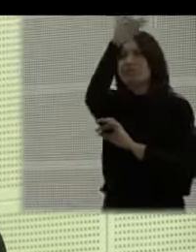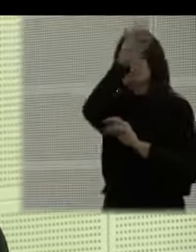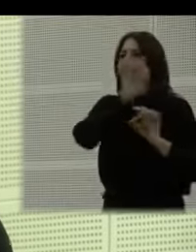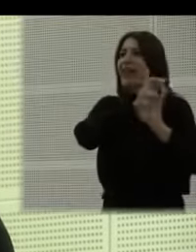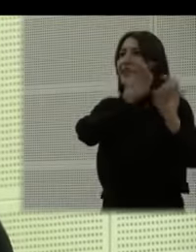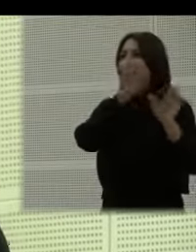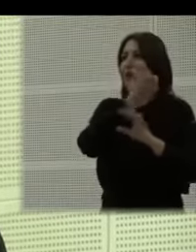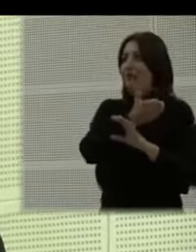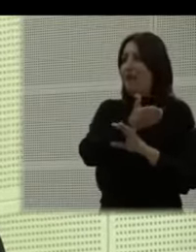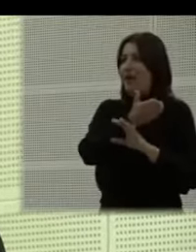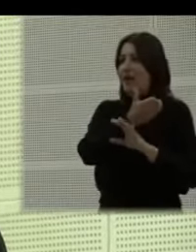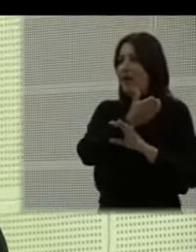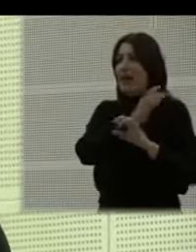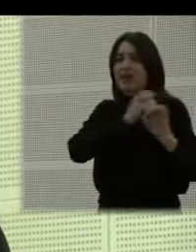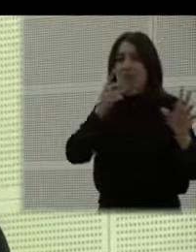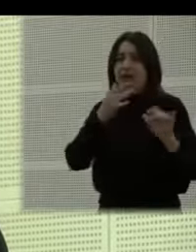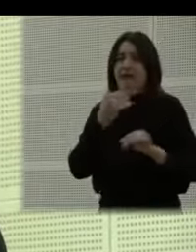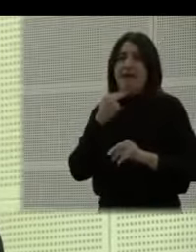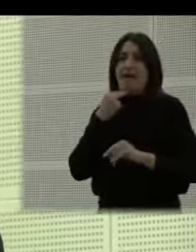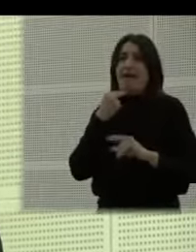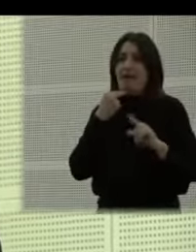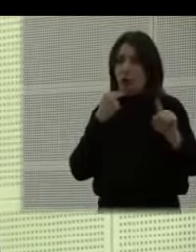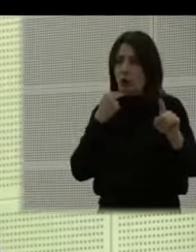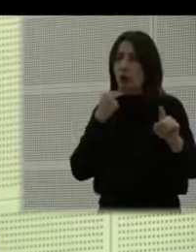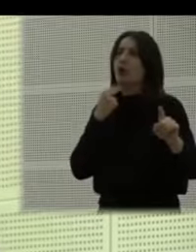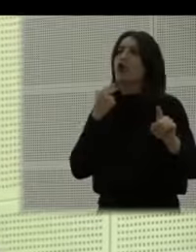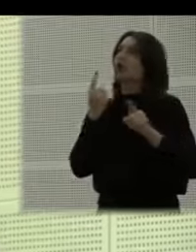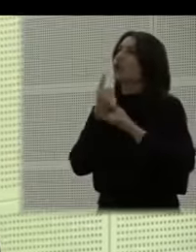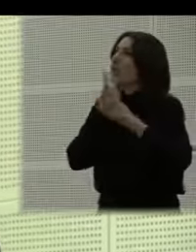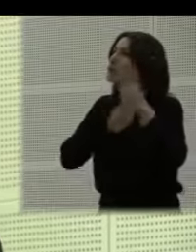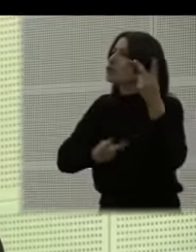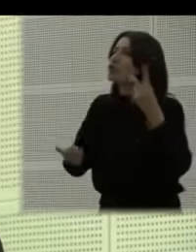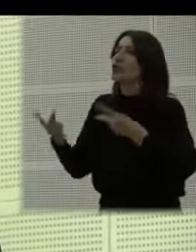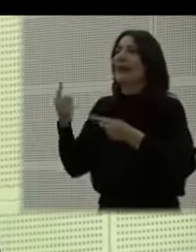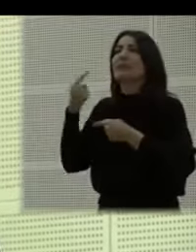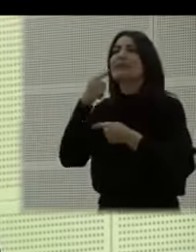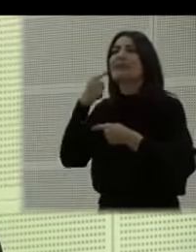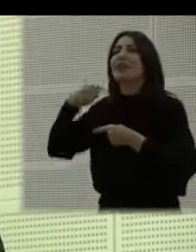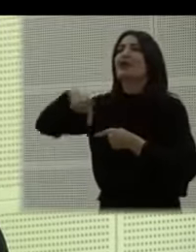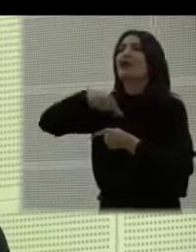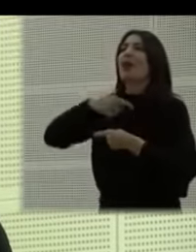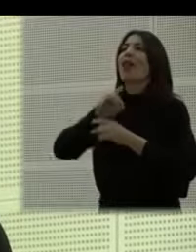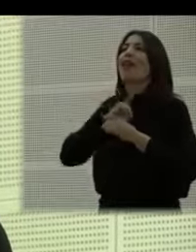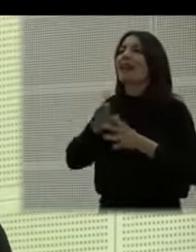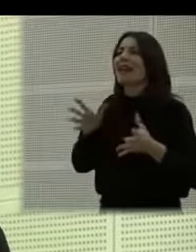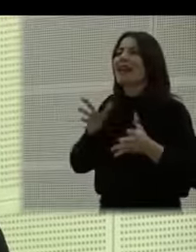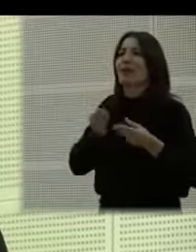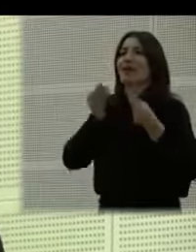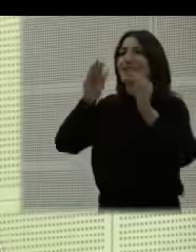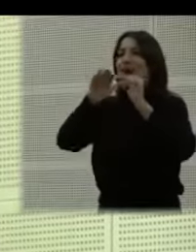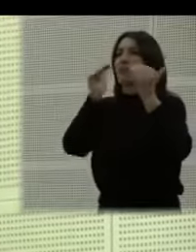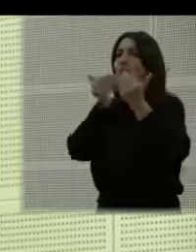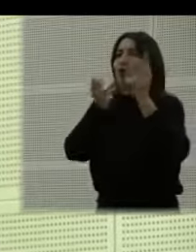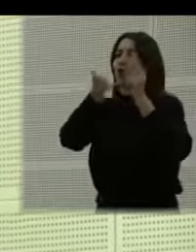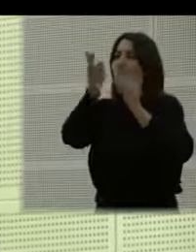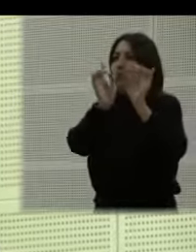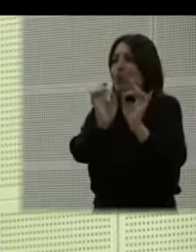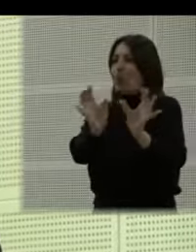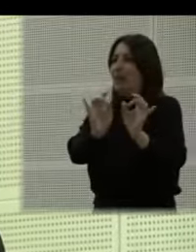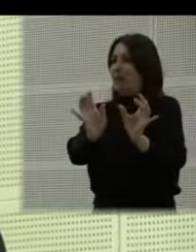non ha prezzo, e quindi dobbiamo cercare di sentirci più liberi noi per rendere un mondo più libero.